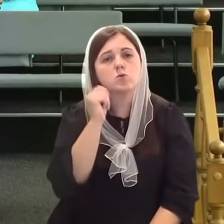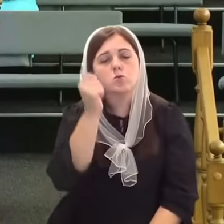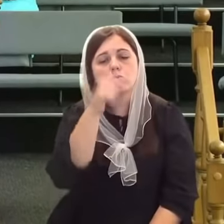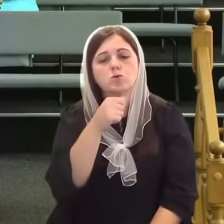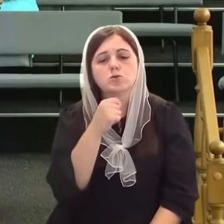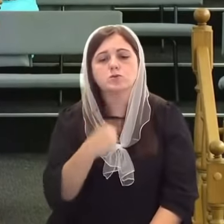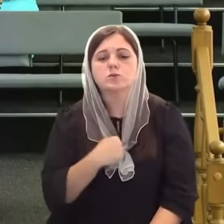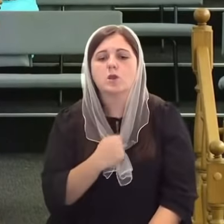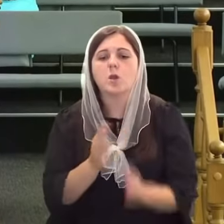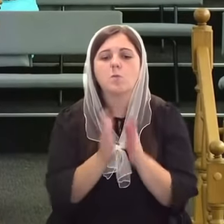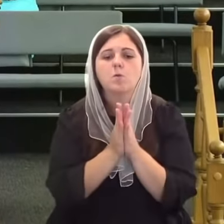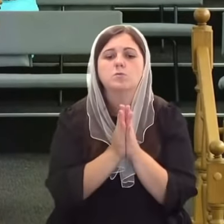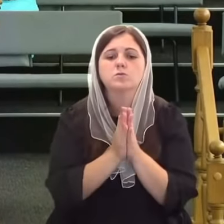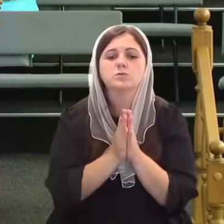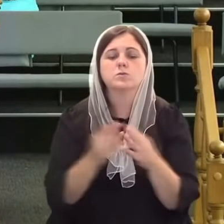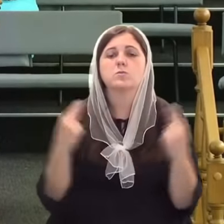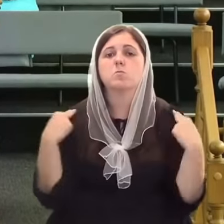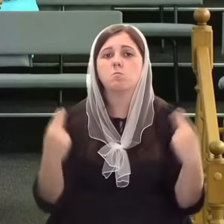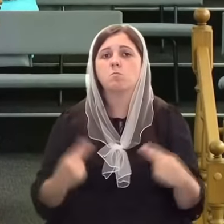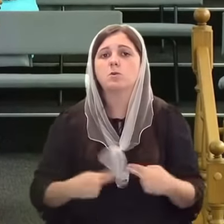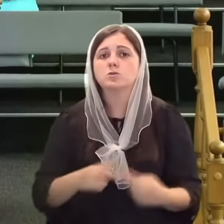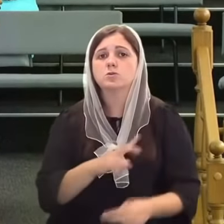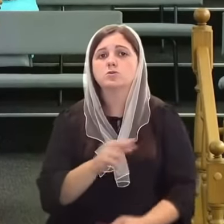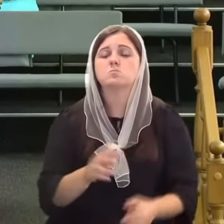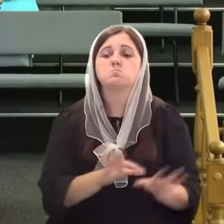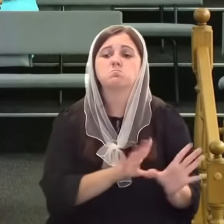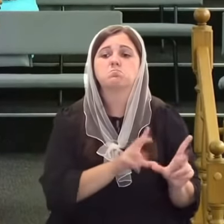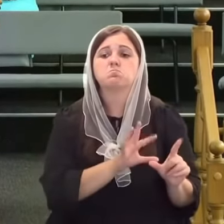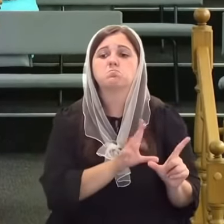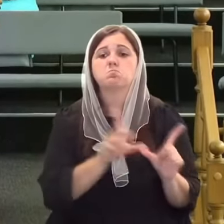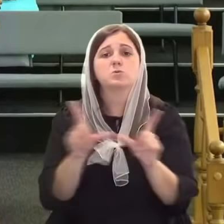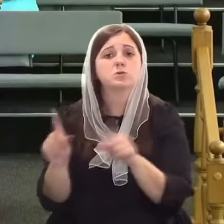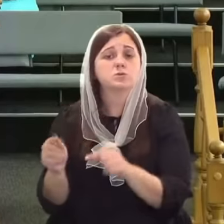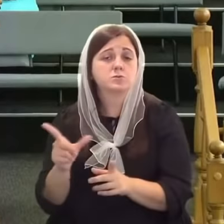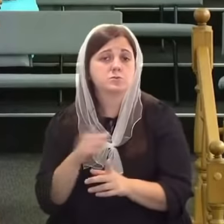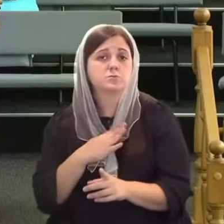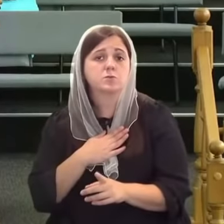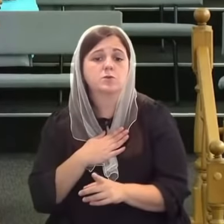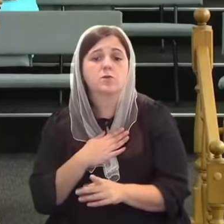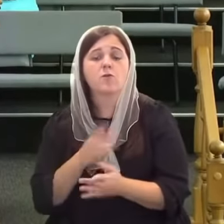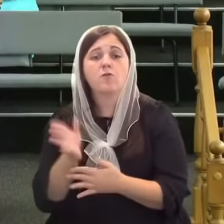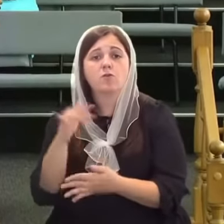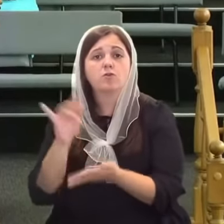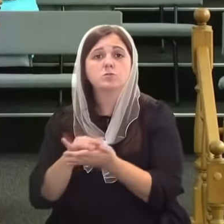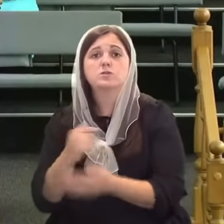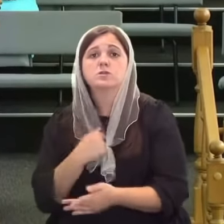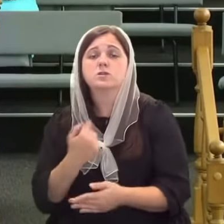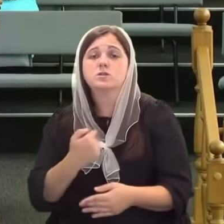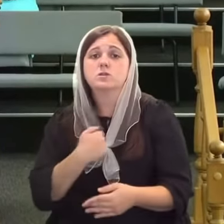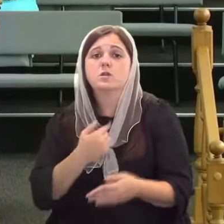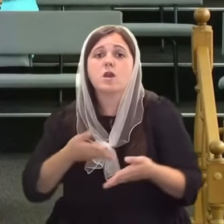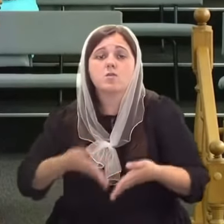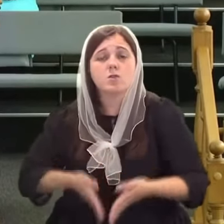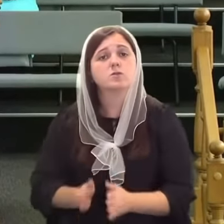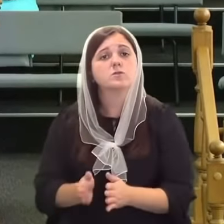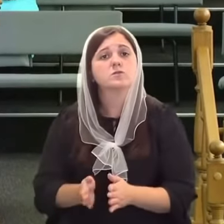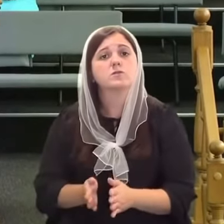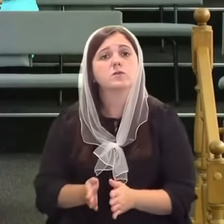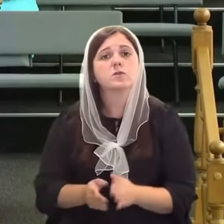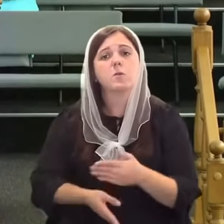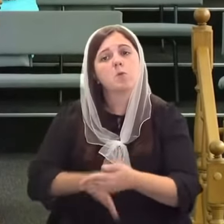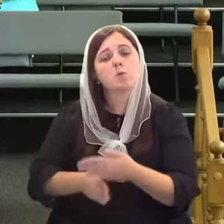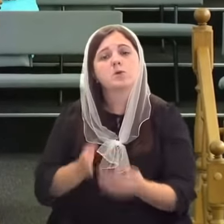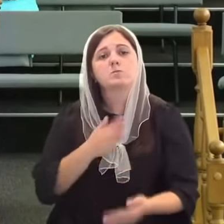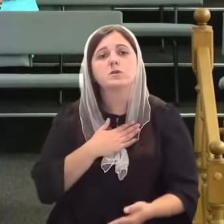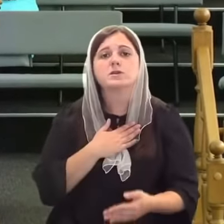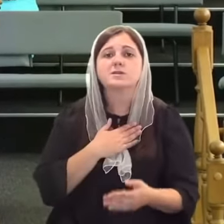то есть церкви, пресвитера, служителя, чтобы он поехал со мной в город, где я родился, и помог